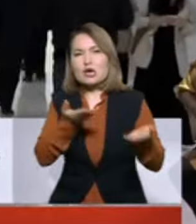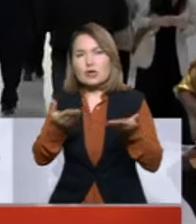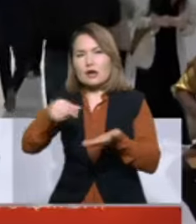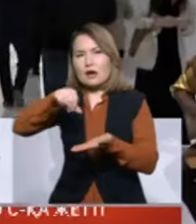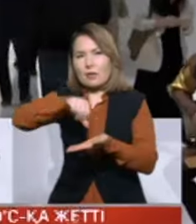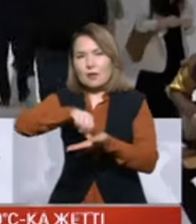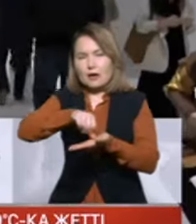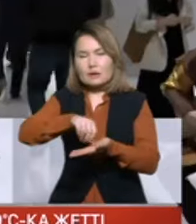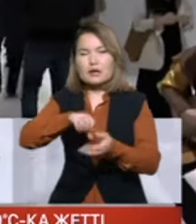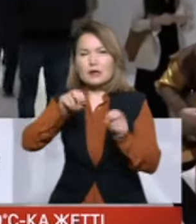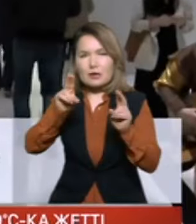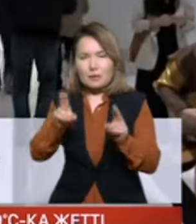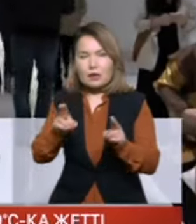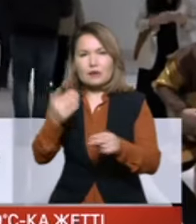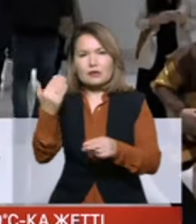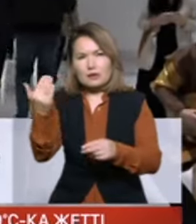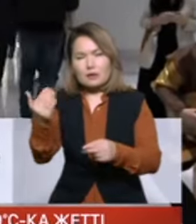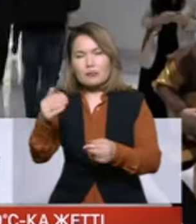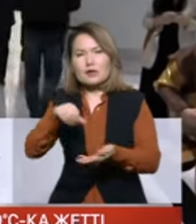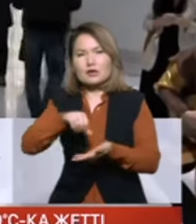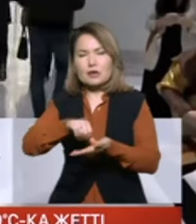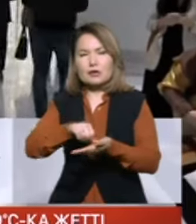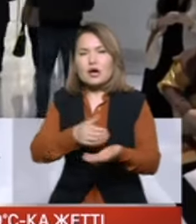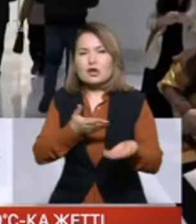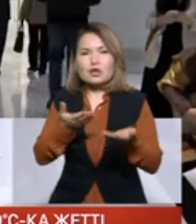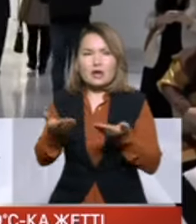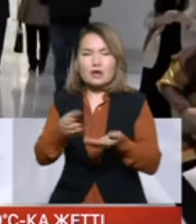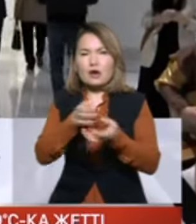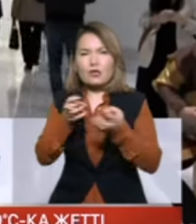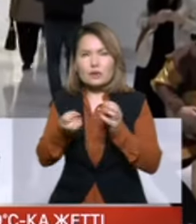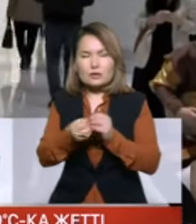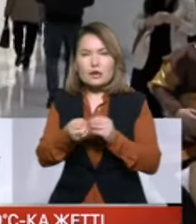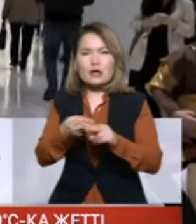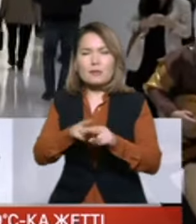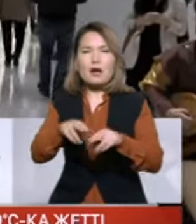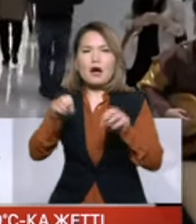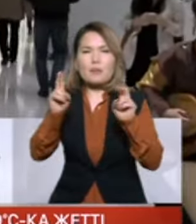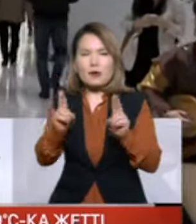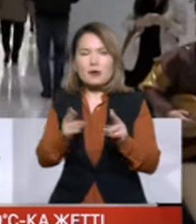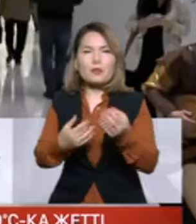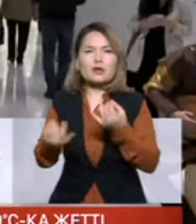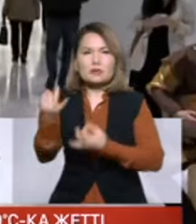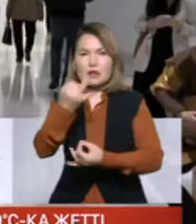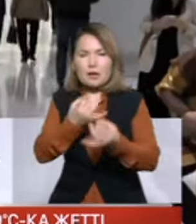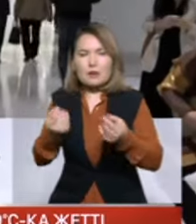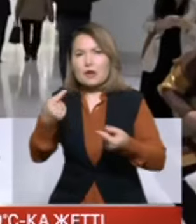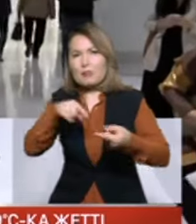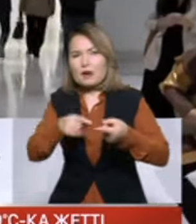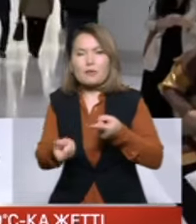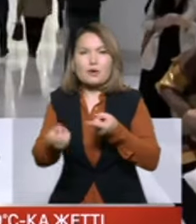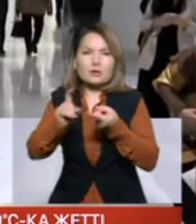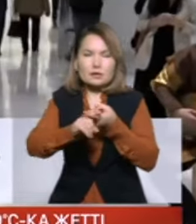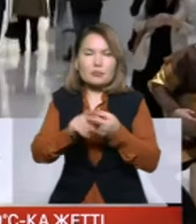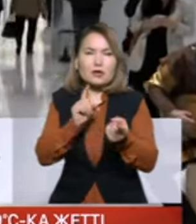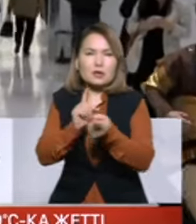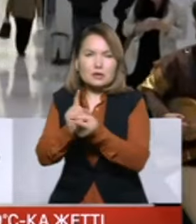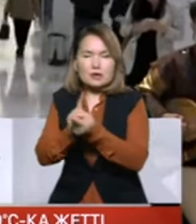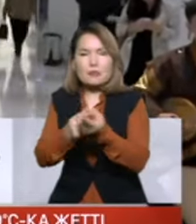контент өндірушілерді арнайы алып келдік осы жерге. Қазір сол осындағы мамандармен араласы бір-бірімен пікір алмасып